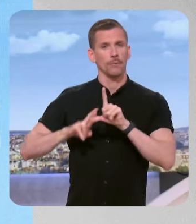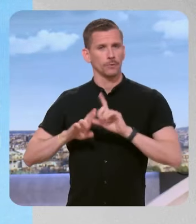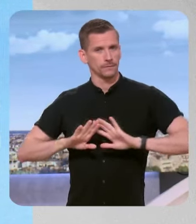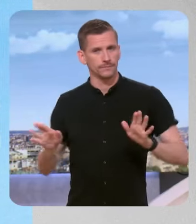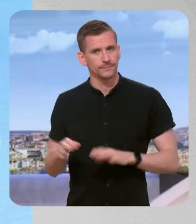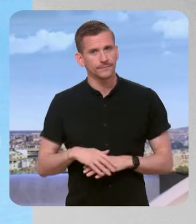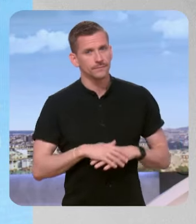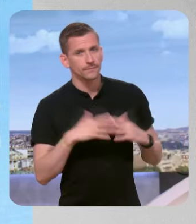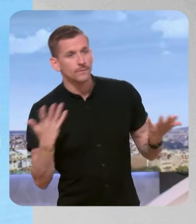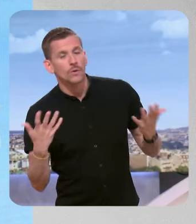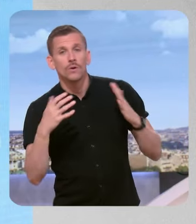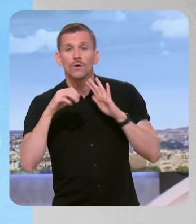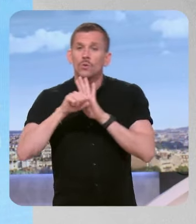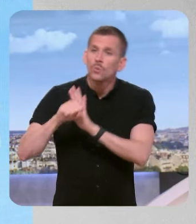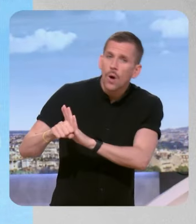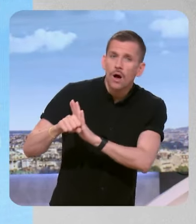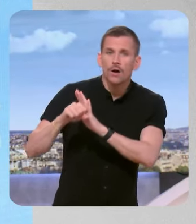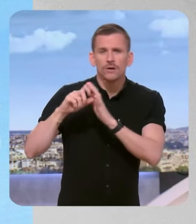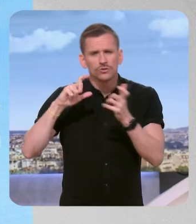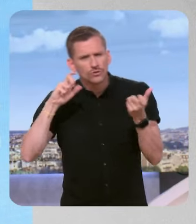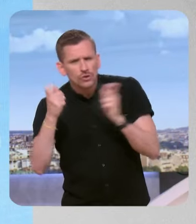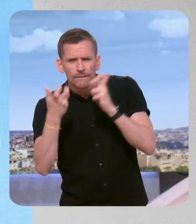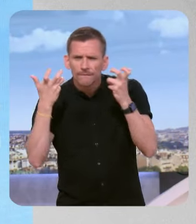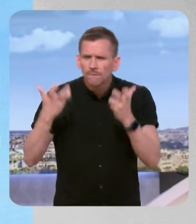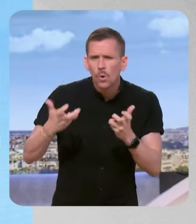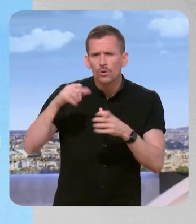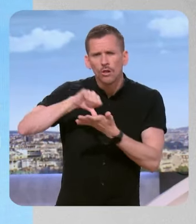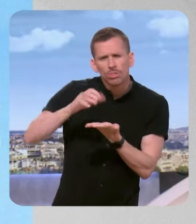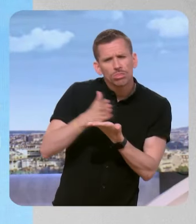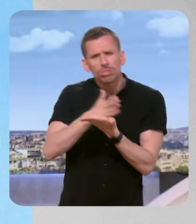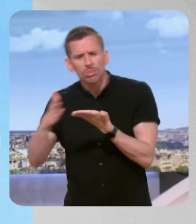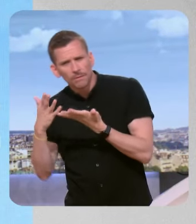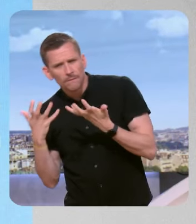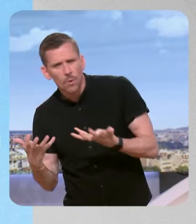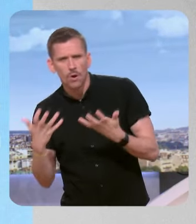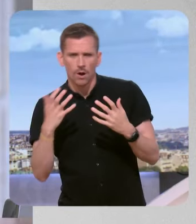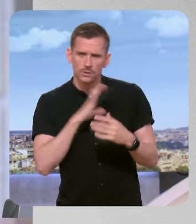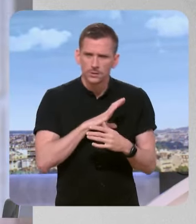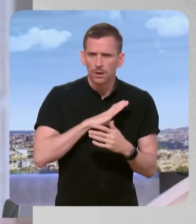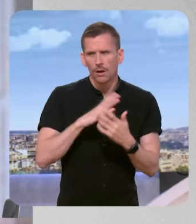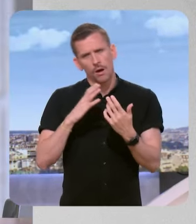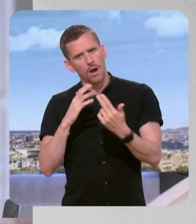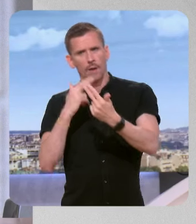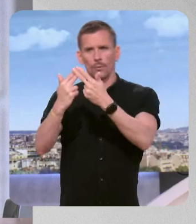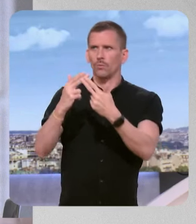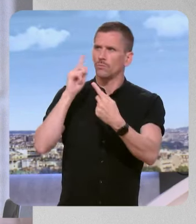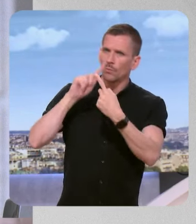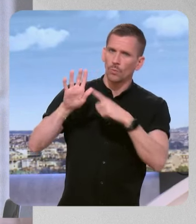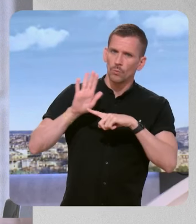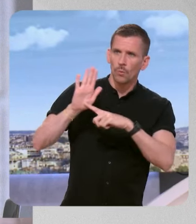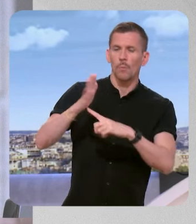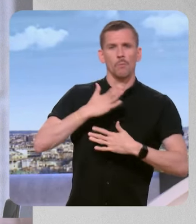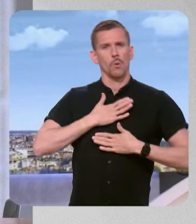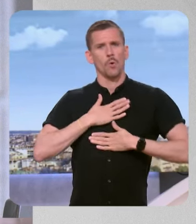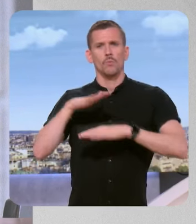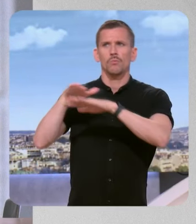veulent changer cette Europe et et apporter vraiment une réponse en en donnant leur mécontentement vis-à-vis de la politique d'Emmanuel